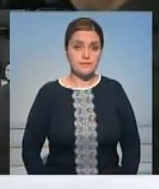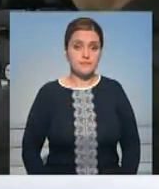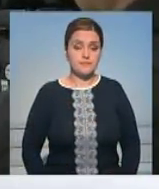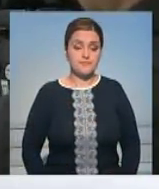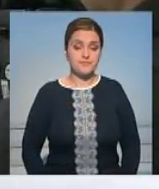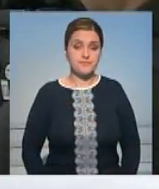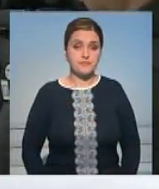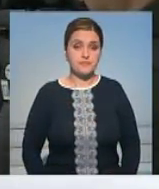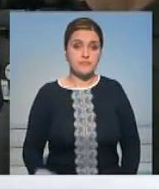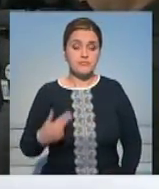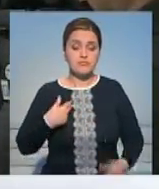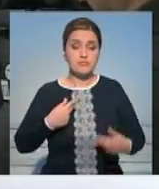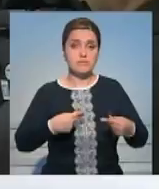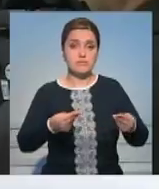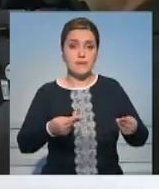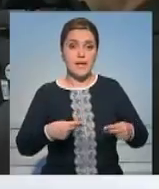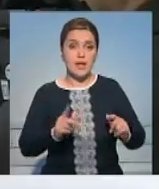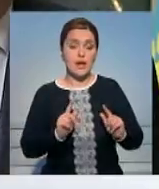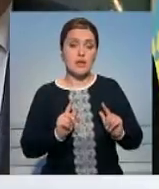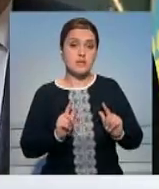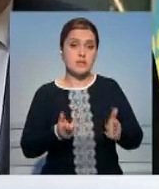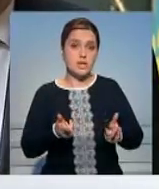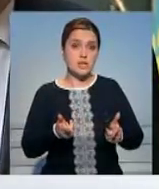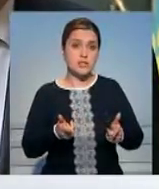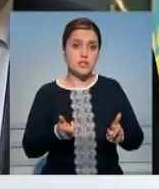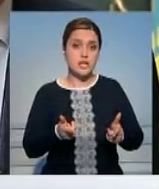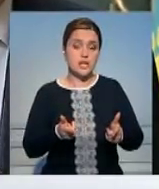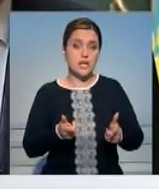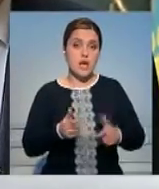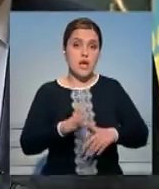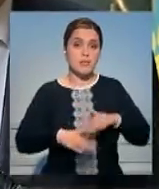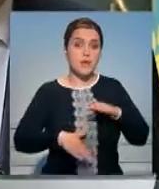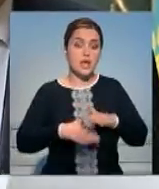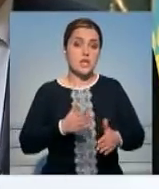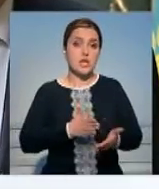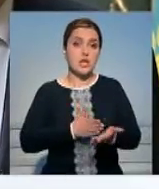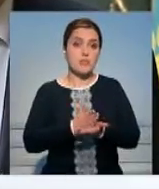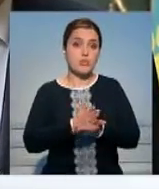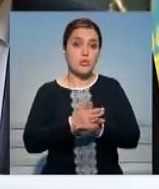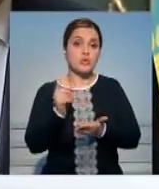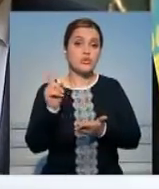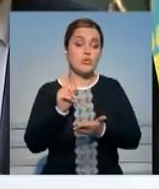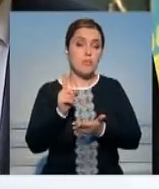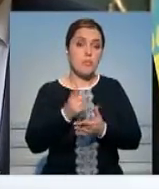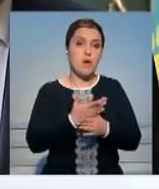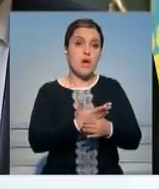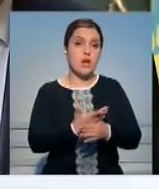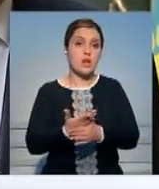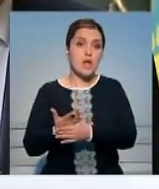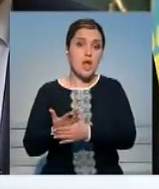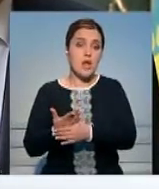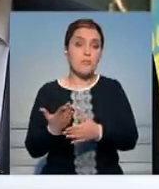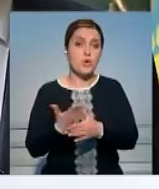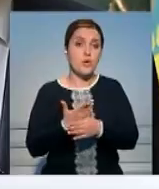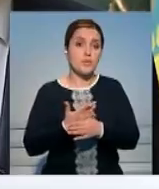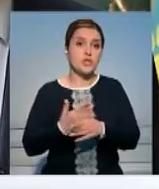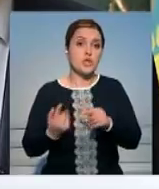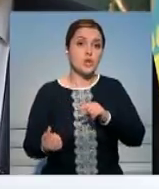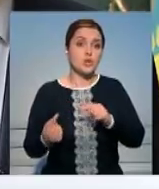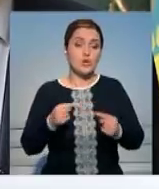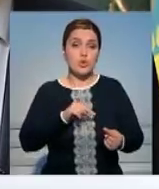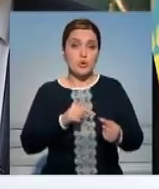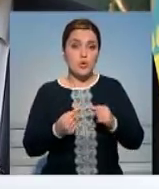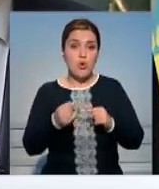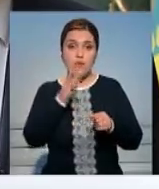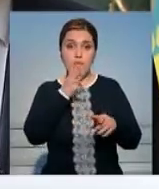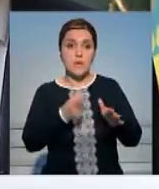Мы соглашение подписали именно в таких практических направлениях, чтобы оказывать помощь друг другу, проведение